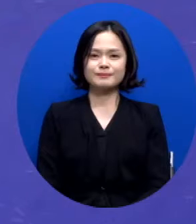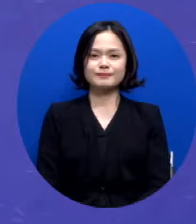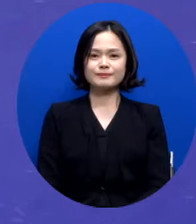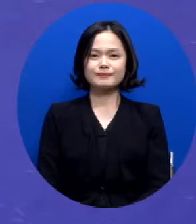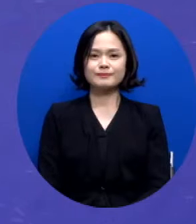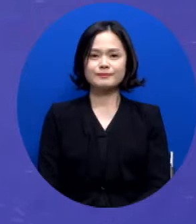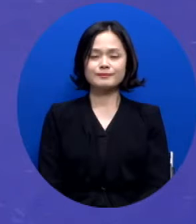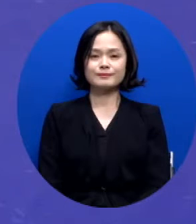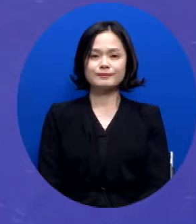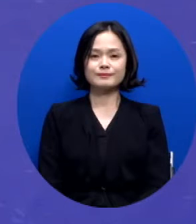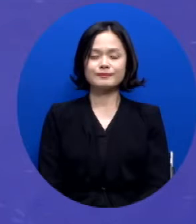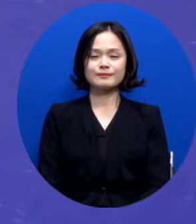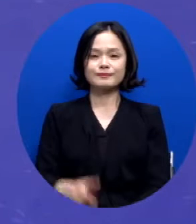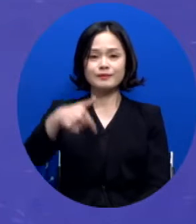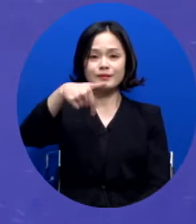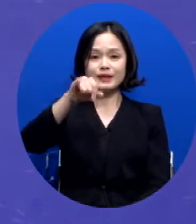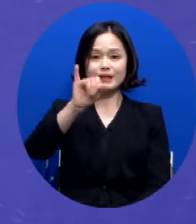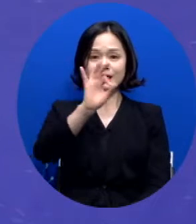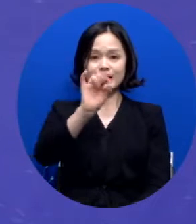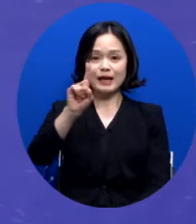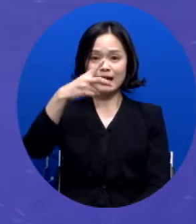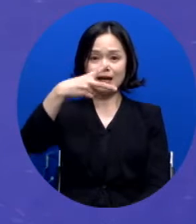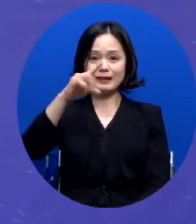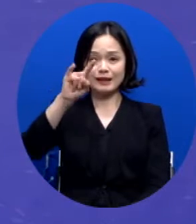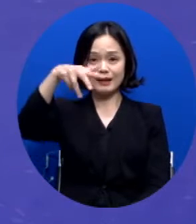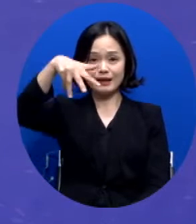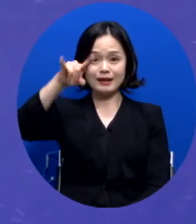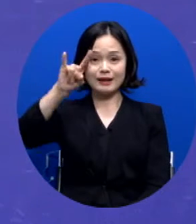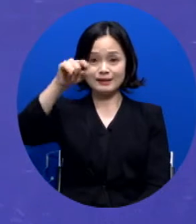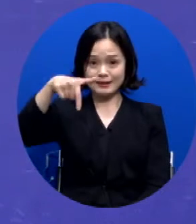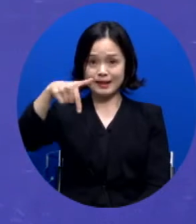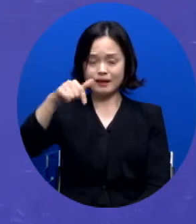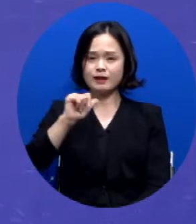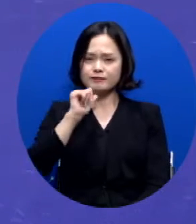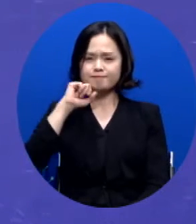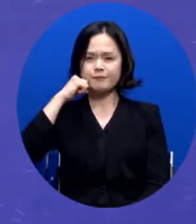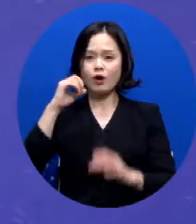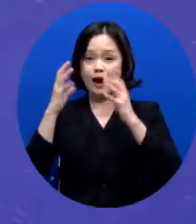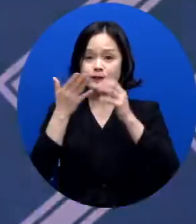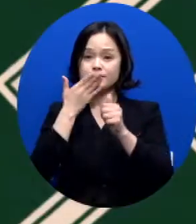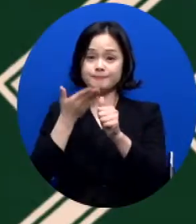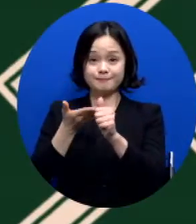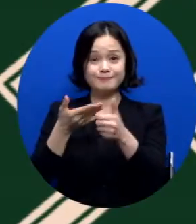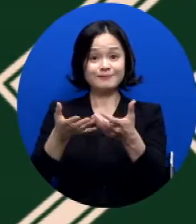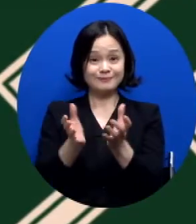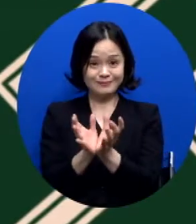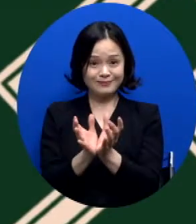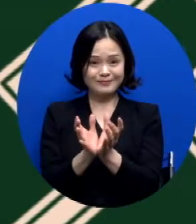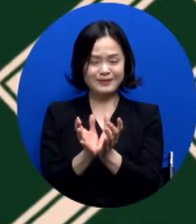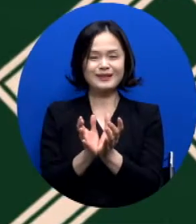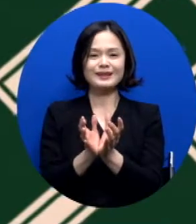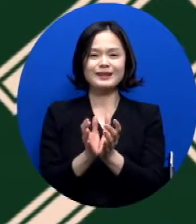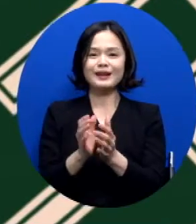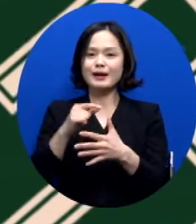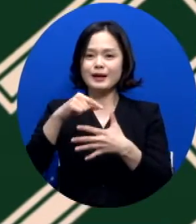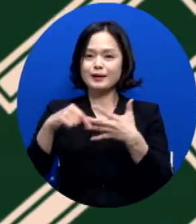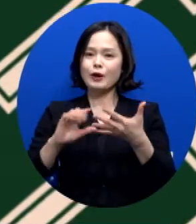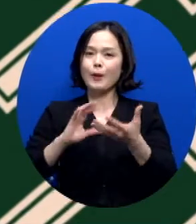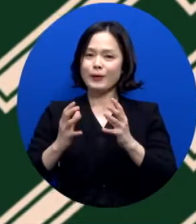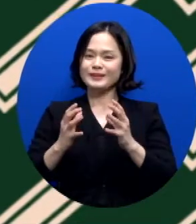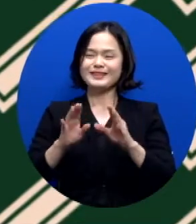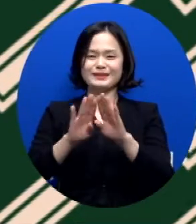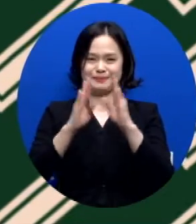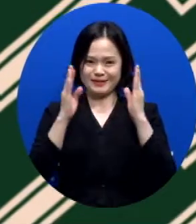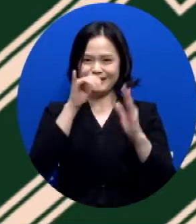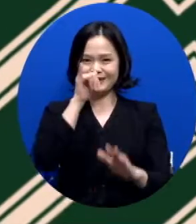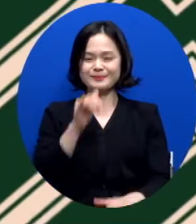희망 친구 기아대책 2 미션 콘퍼런스 함께 세움을 진행합니다 콤보를 쓰는